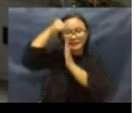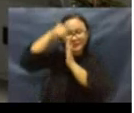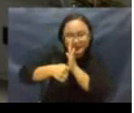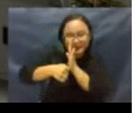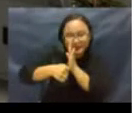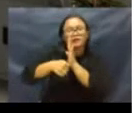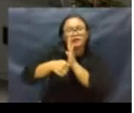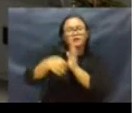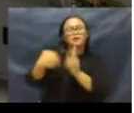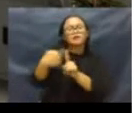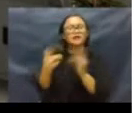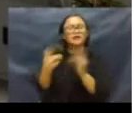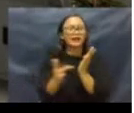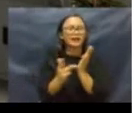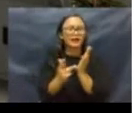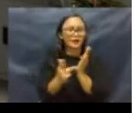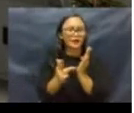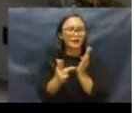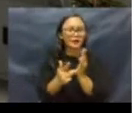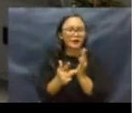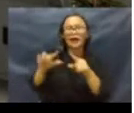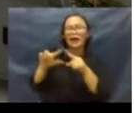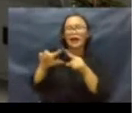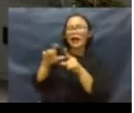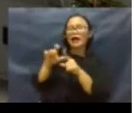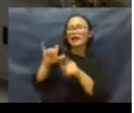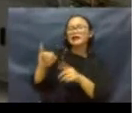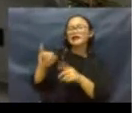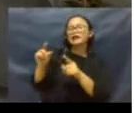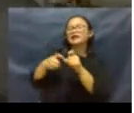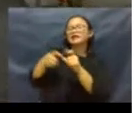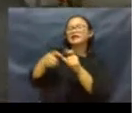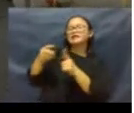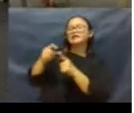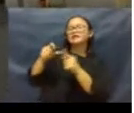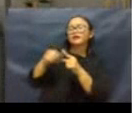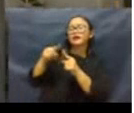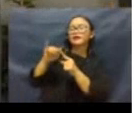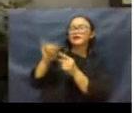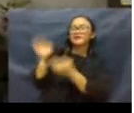teknologi bersama Bapak Adi Respati. Selamat belajar Bapak dan Ibu.